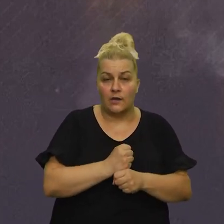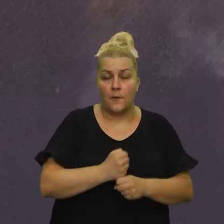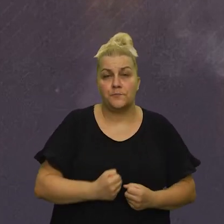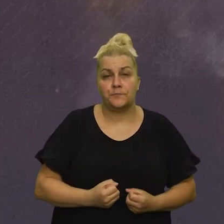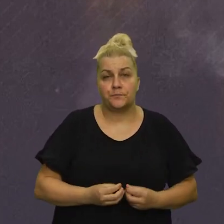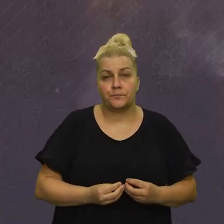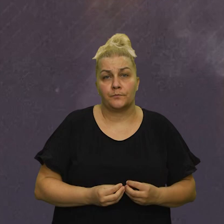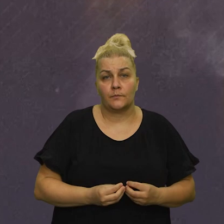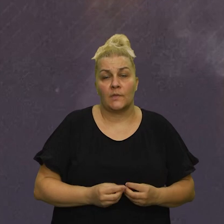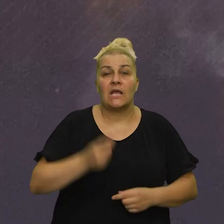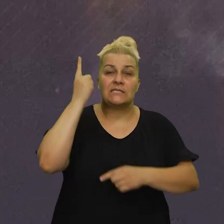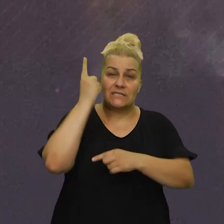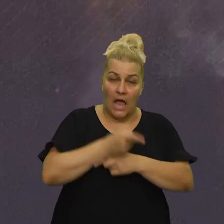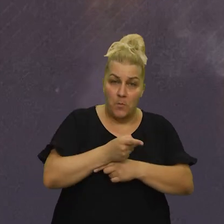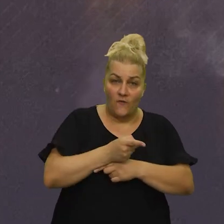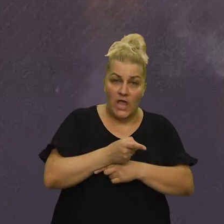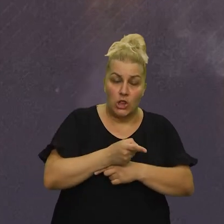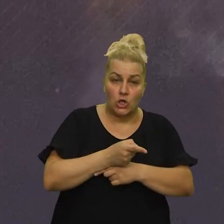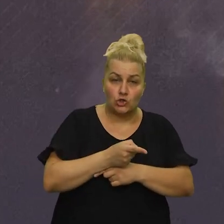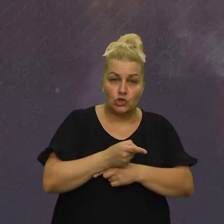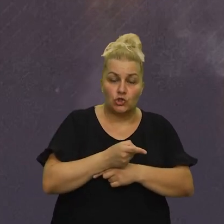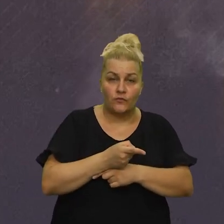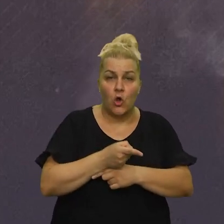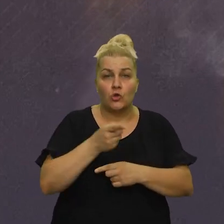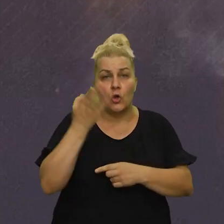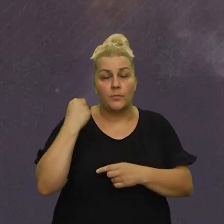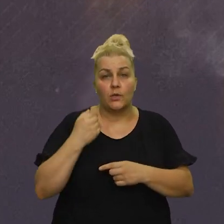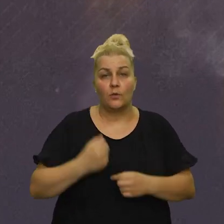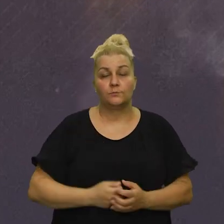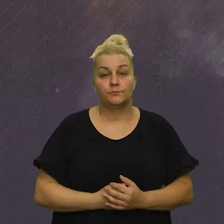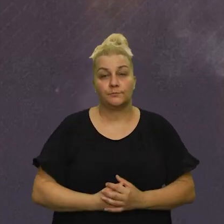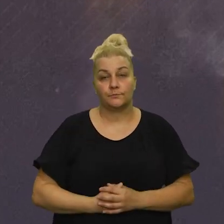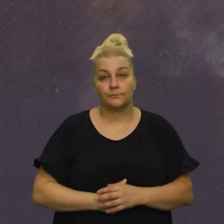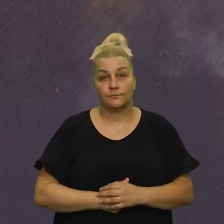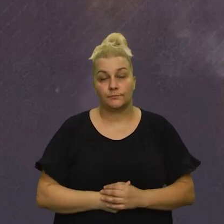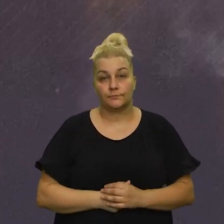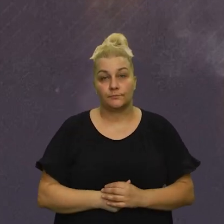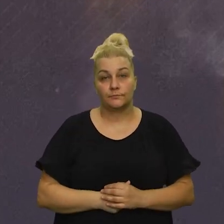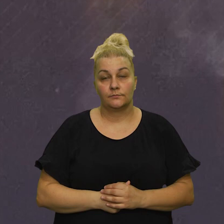sastavila o zapovjedništvo brigade, to je bio zapovjednik brigade,